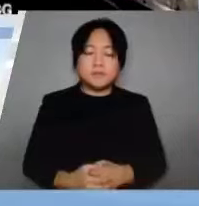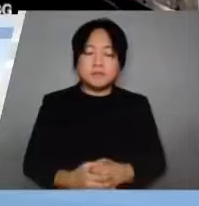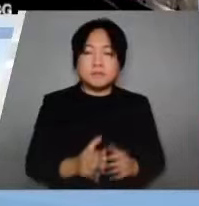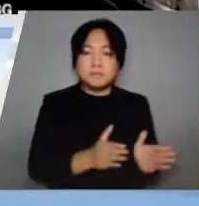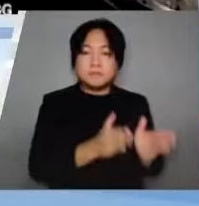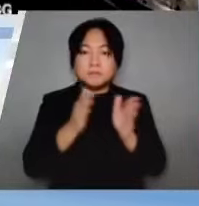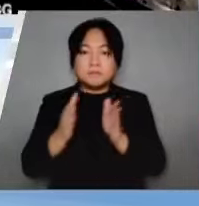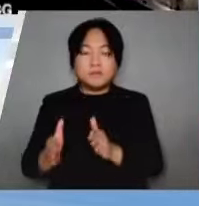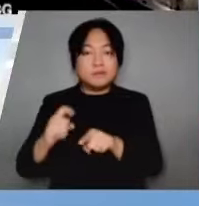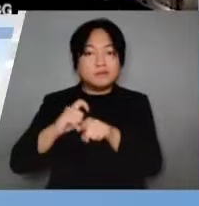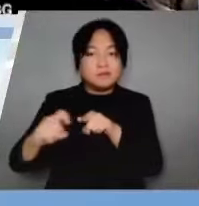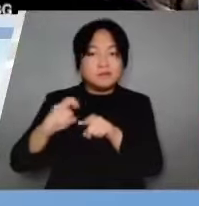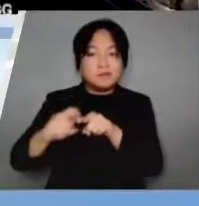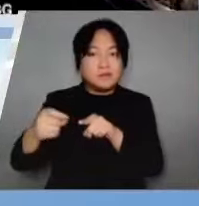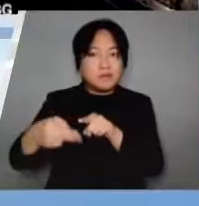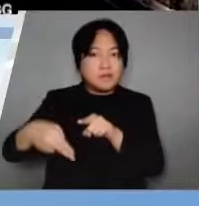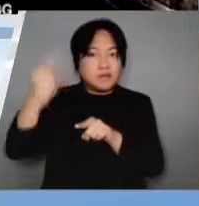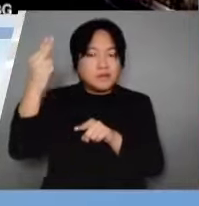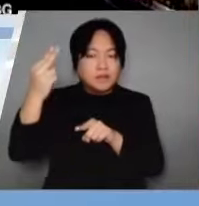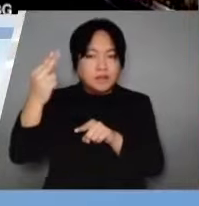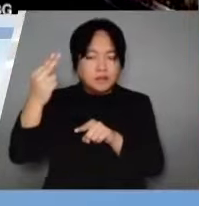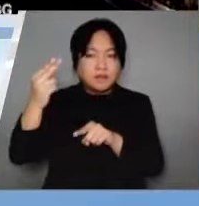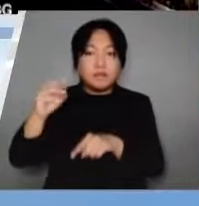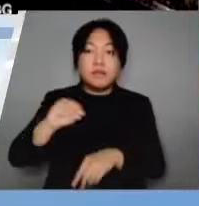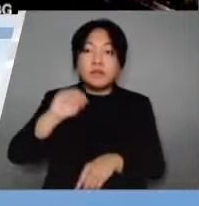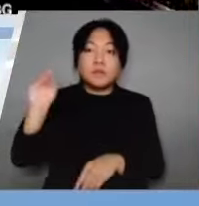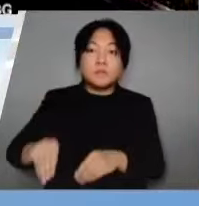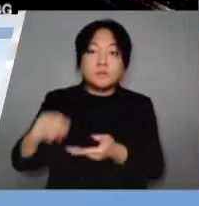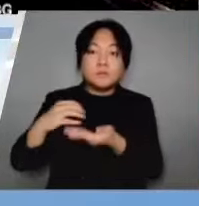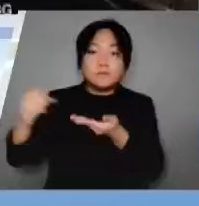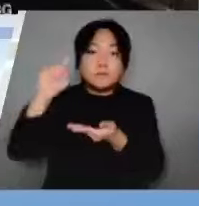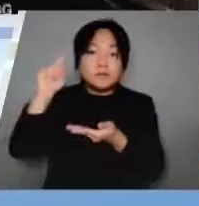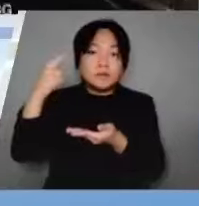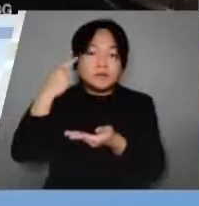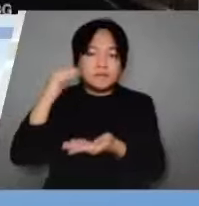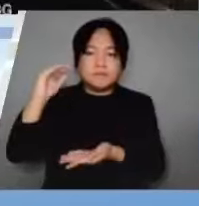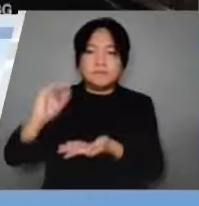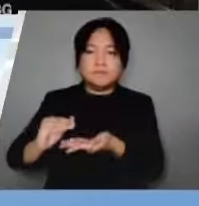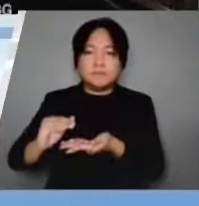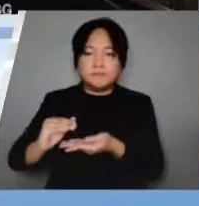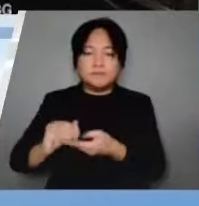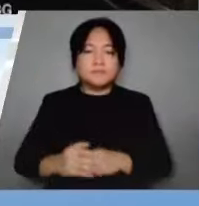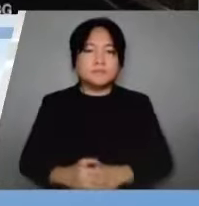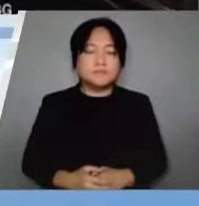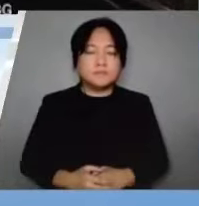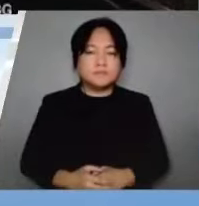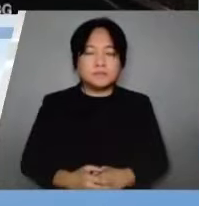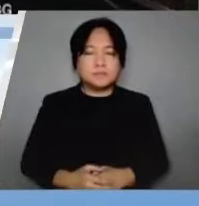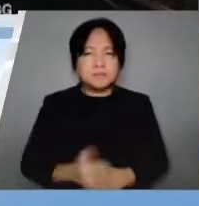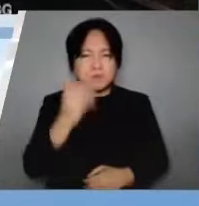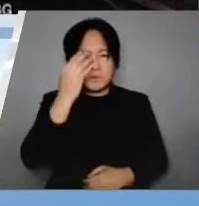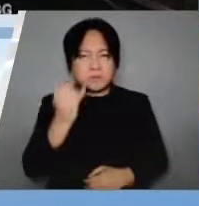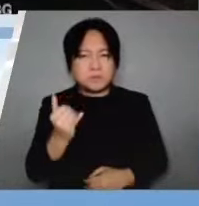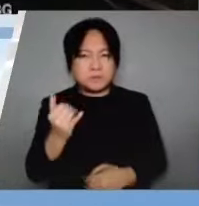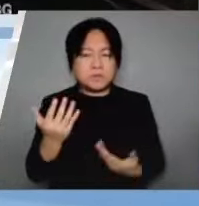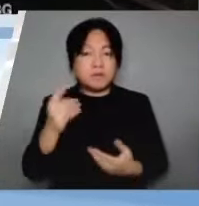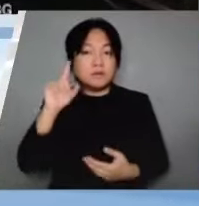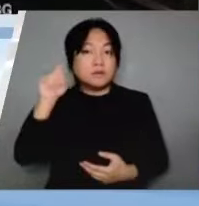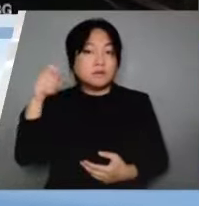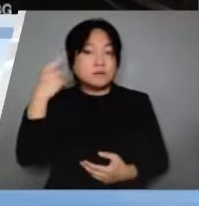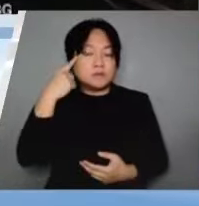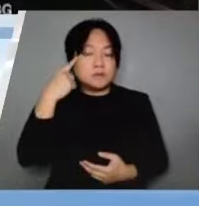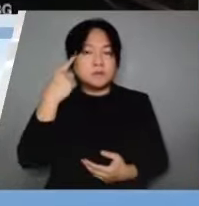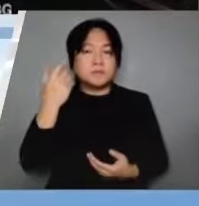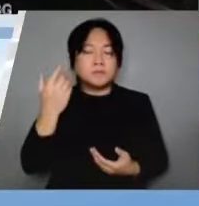din ang taripa sa coal na ginagamit sa marami sa mga power plant sa bansa. Ito'y habang patuloy ang pagsusulong ng pamahalaan sa paggamit